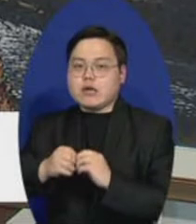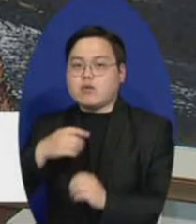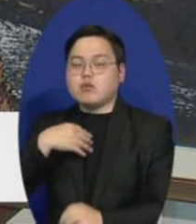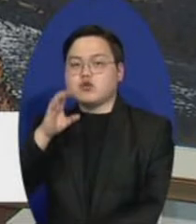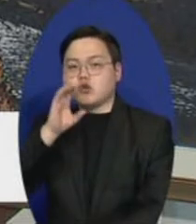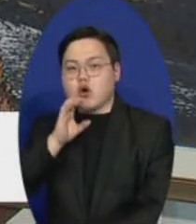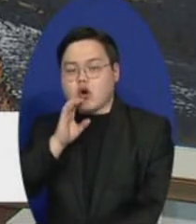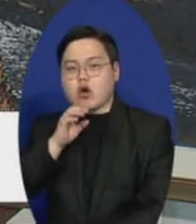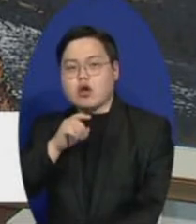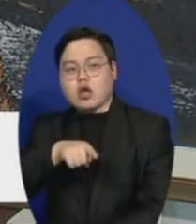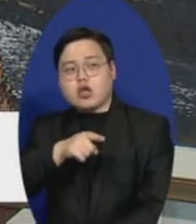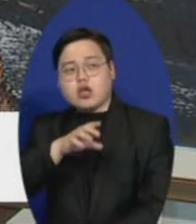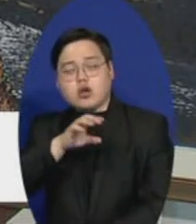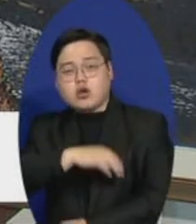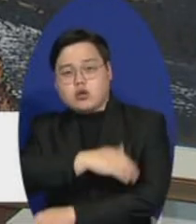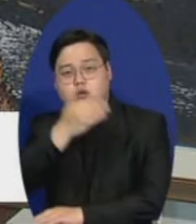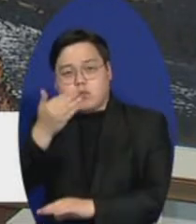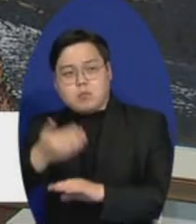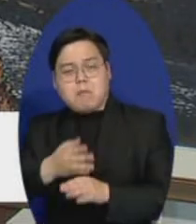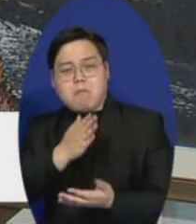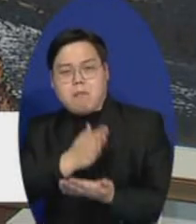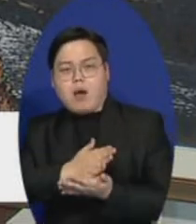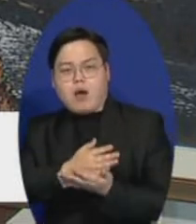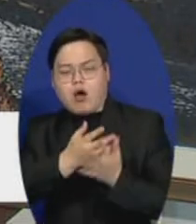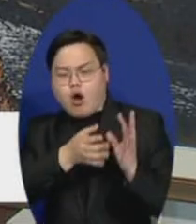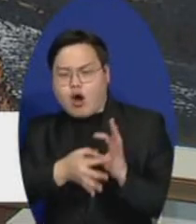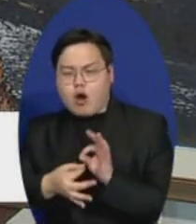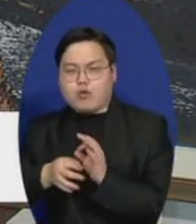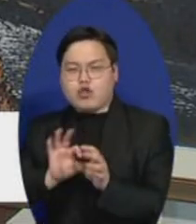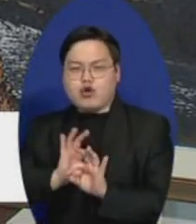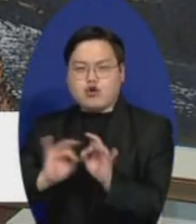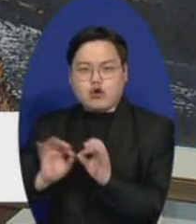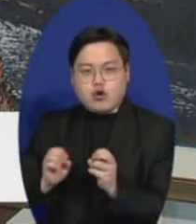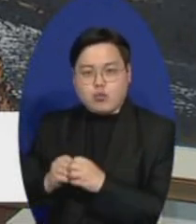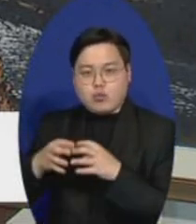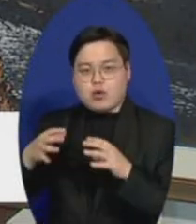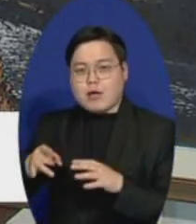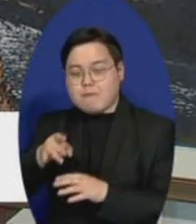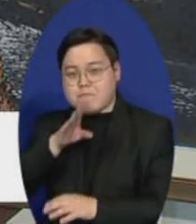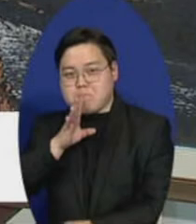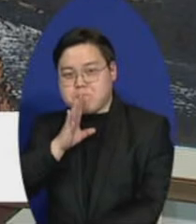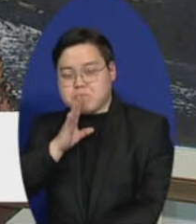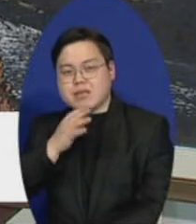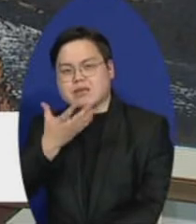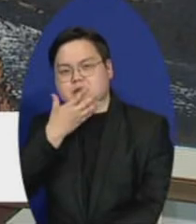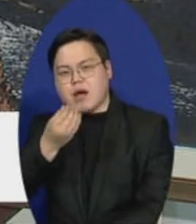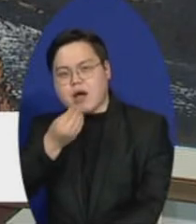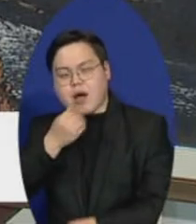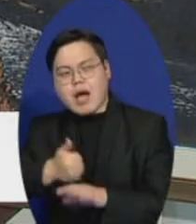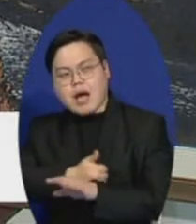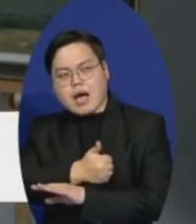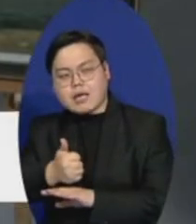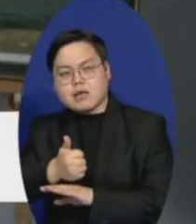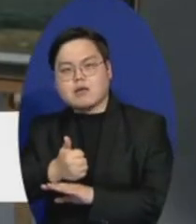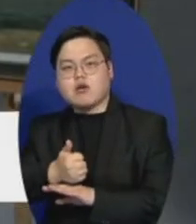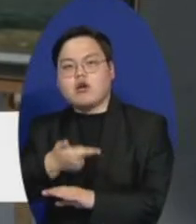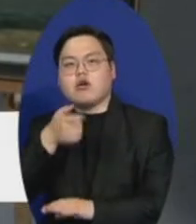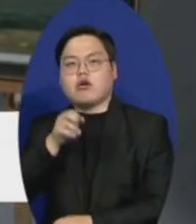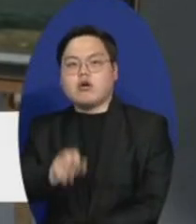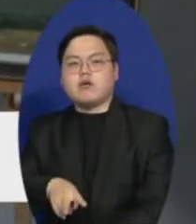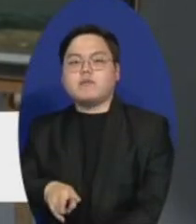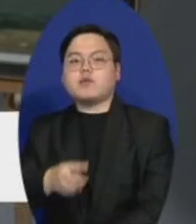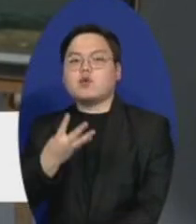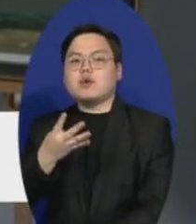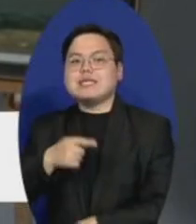үүц юмаа бол олоод авсан гэж ойлгож байгаа. Аялын одоо онцлог, аялын одоо гайхамшигтай юм байлаа. 4 цагийн